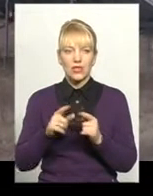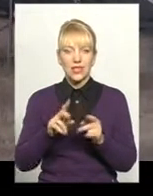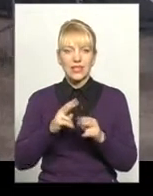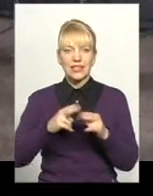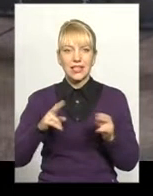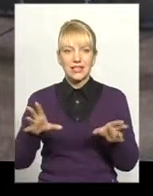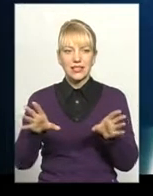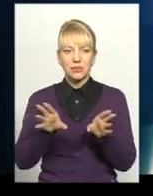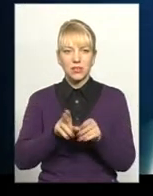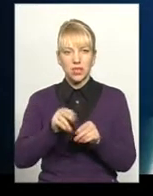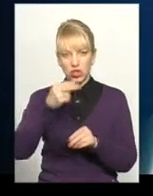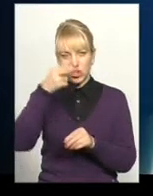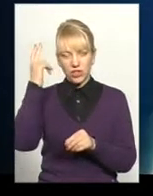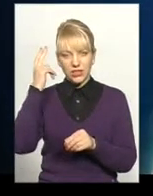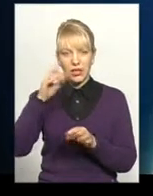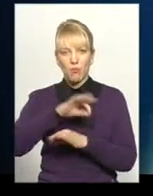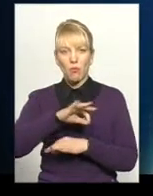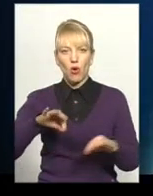його початок.